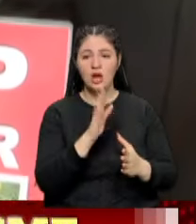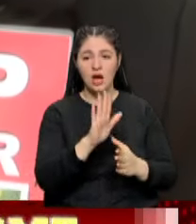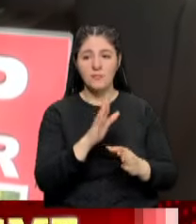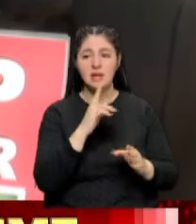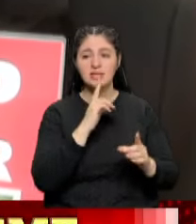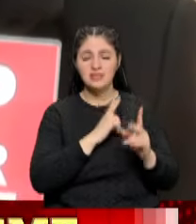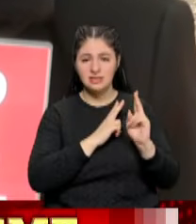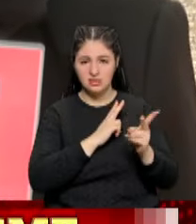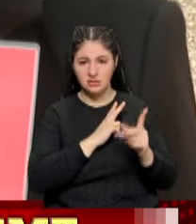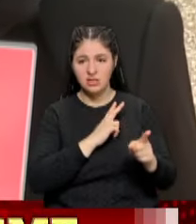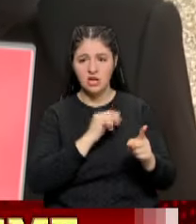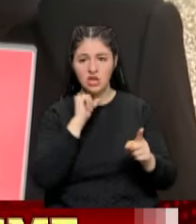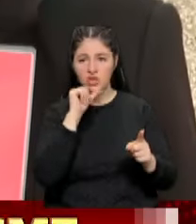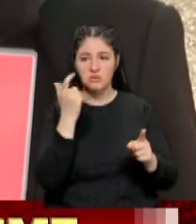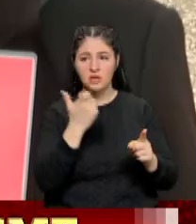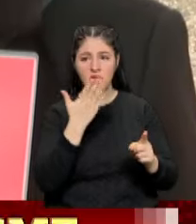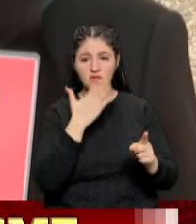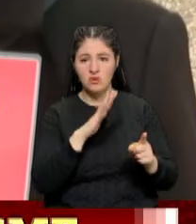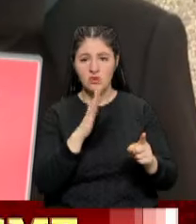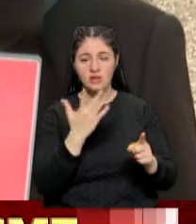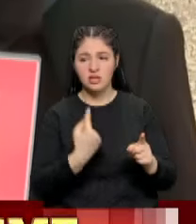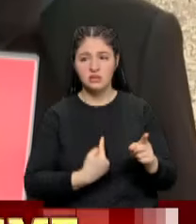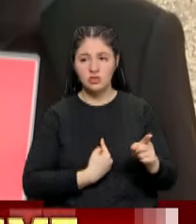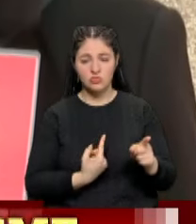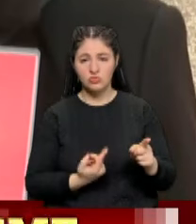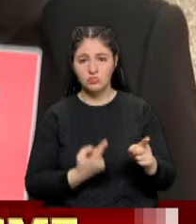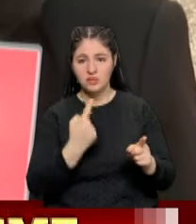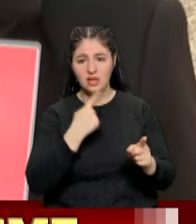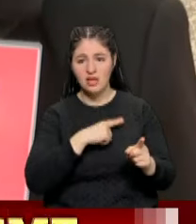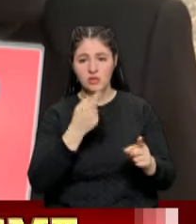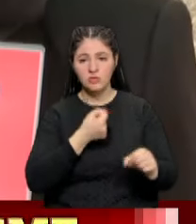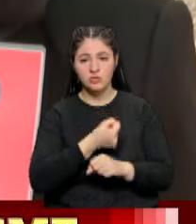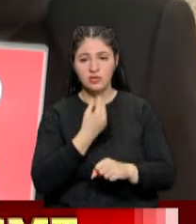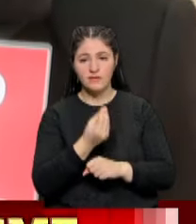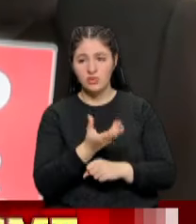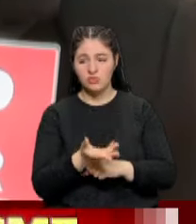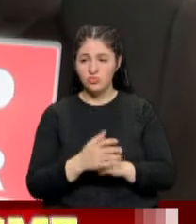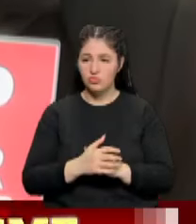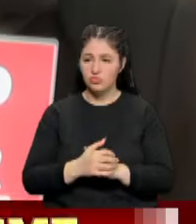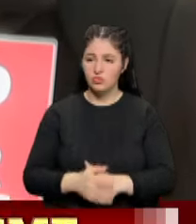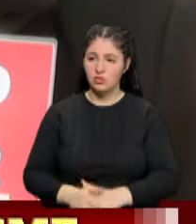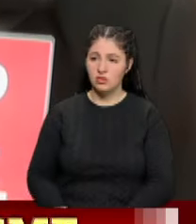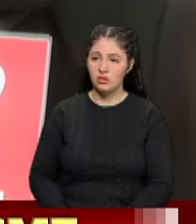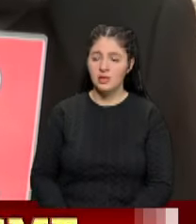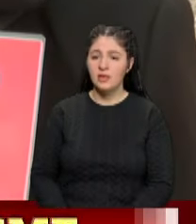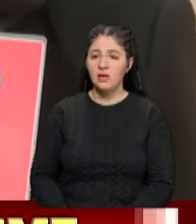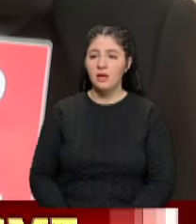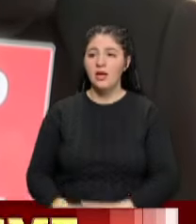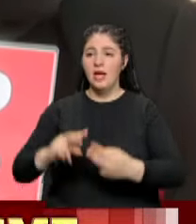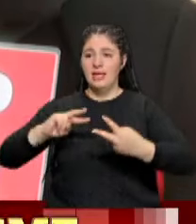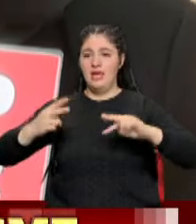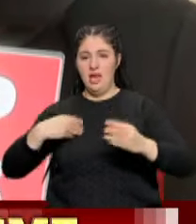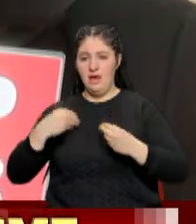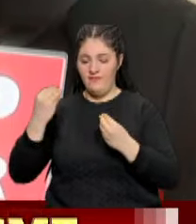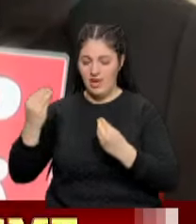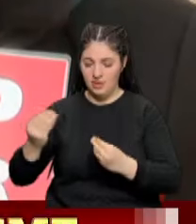Fakat kızınız hiçbir yerde yok. Ne hissediyorsunuz bir yılda? Ne mücadelesi veriyorsunuz? DNA'mı